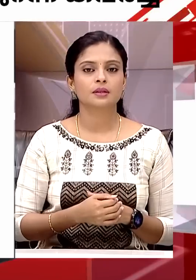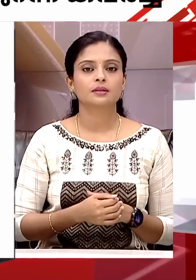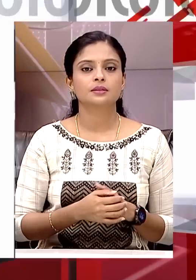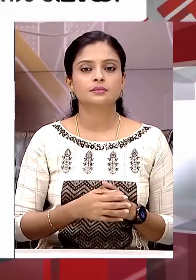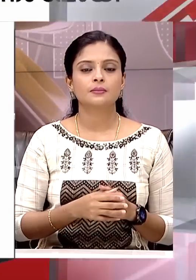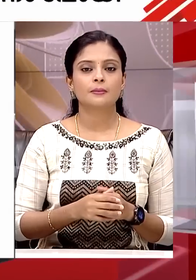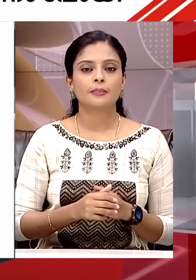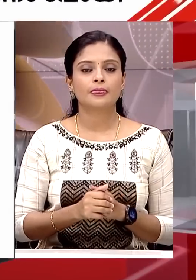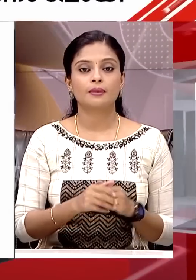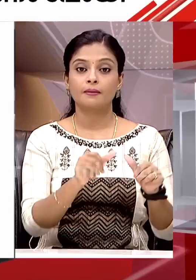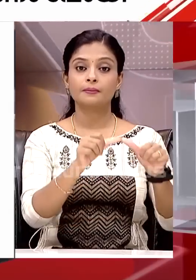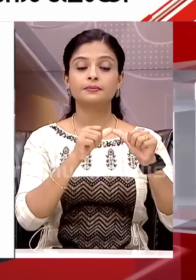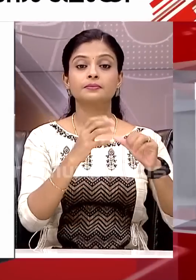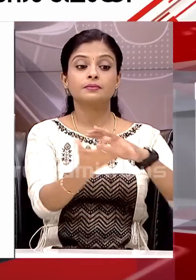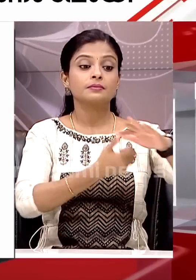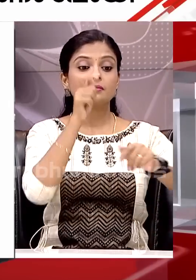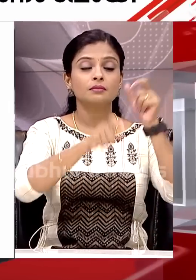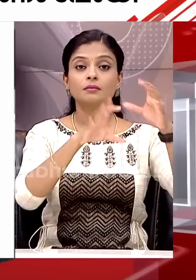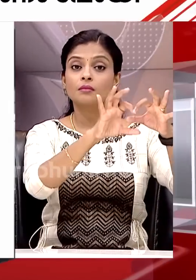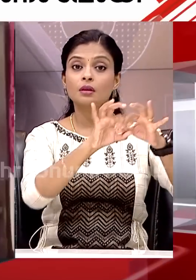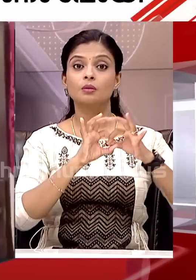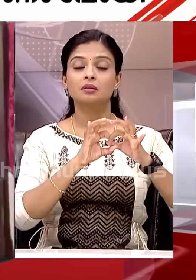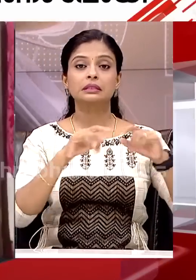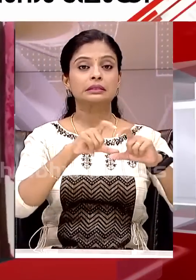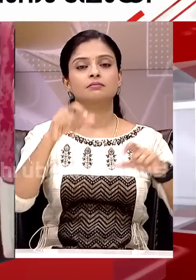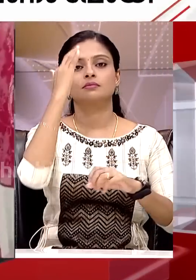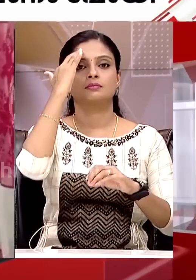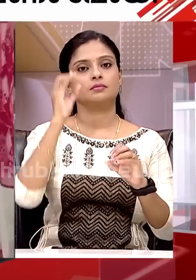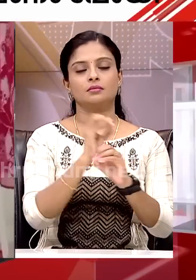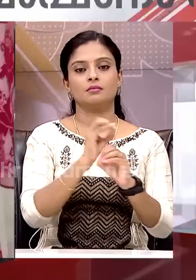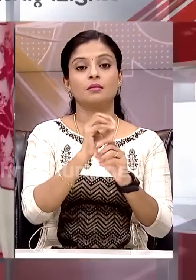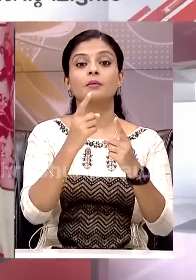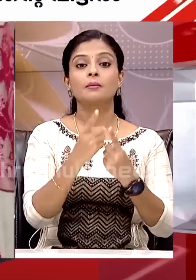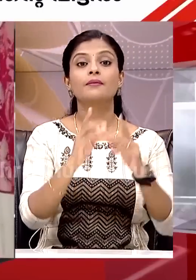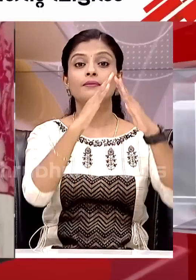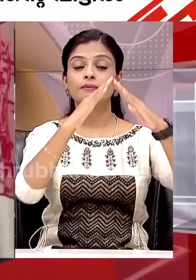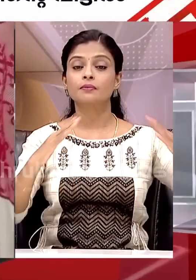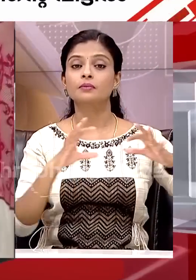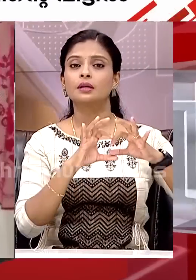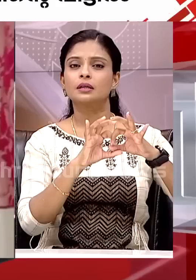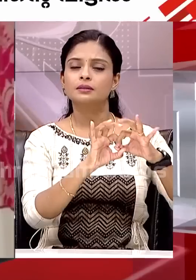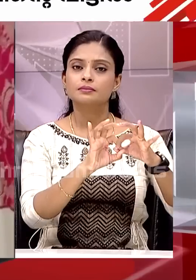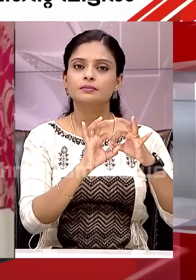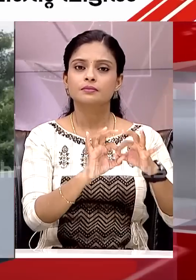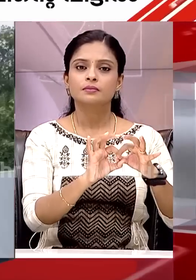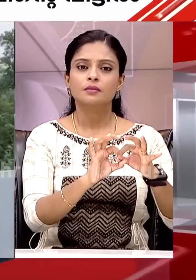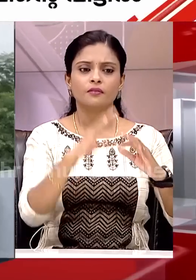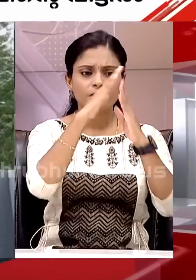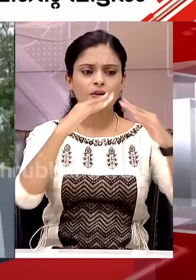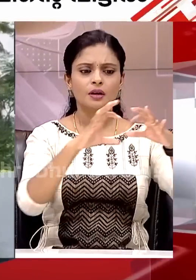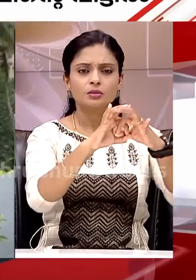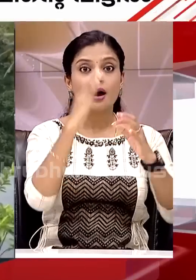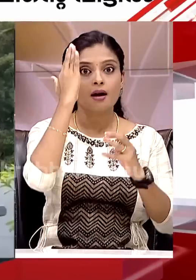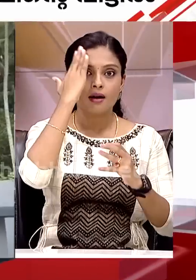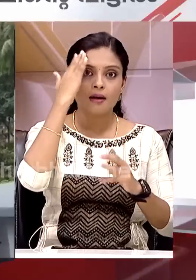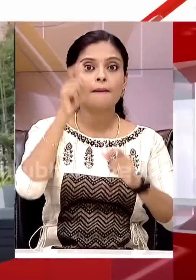രതീഷ്, മോഷ്ടാക്കളെ സംബന്ധിച്ച് കൃത്യമായ സൂചനകൾ ലഭിച്ചിട്ടില്ല. പക്ഷേ ഈ വീടുമായി വളരെ കൃത്യമായി കാര്യങ്ങൾ അറിയാവുന്ന